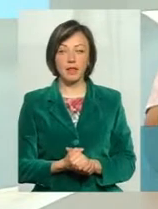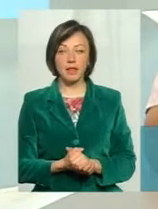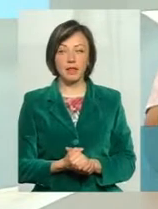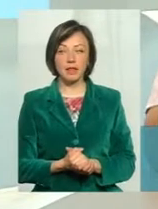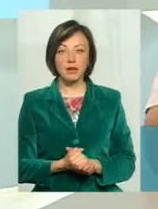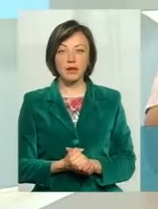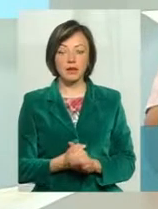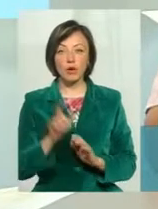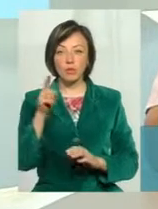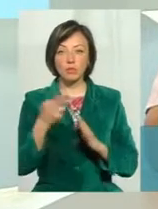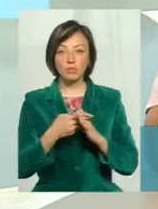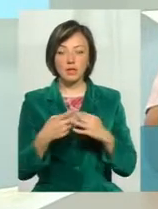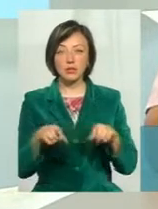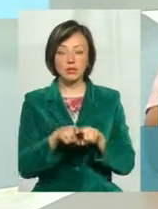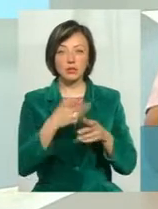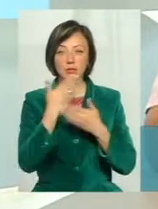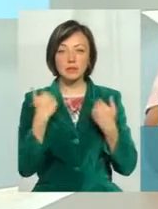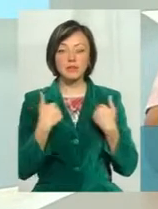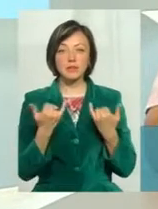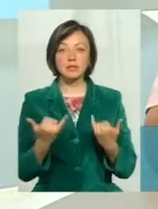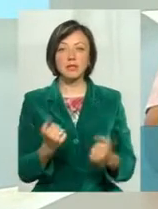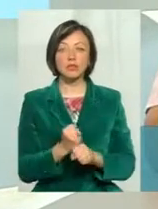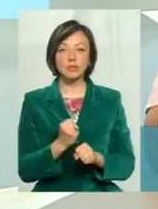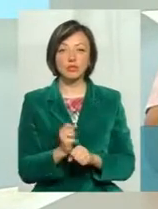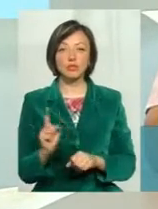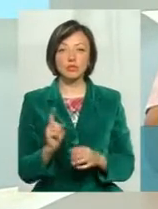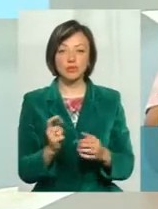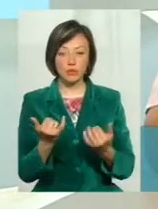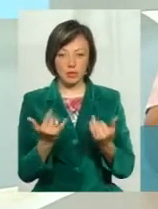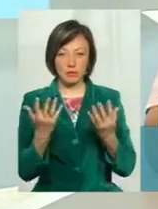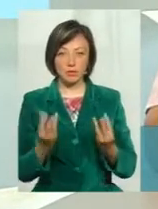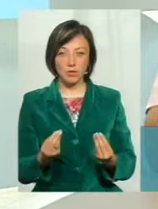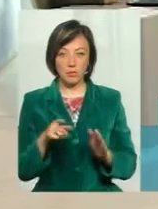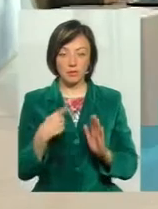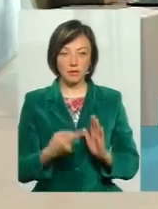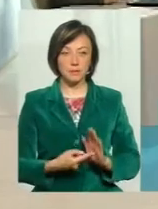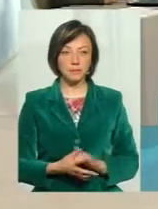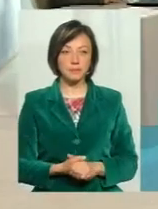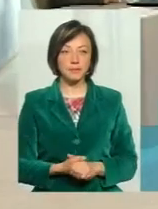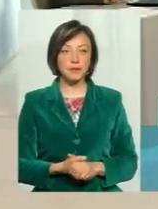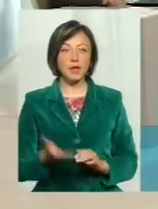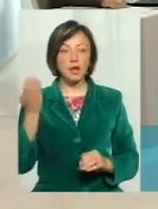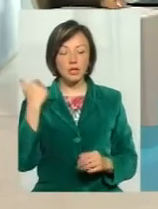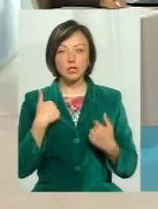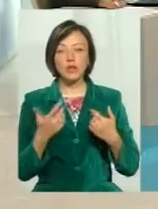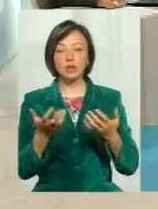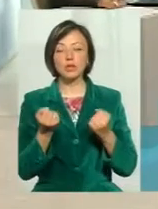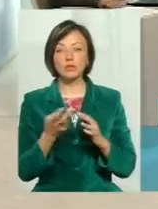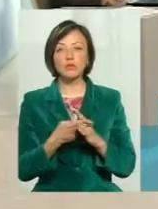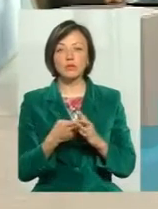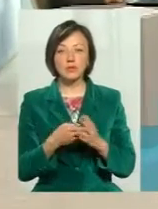Субсидії у них теж немає. Що мені зараз робити на даний момент? Раніше я отримала